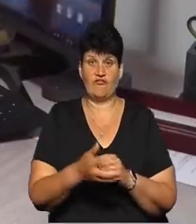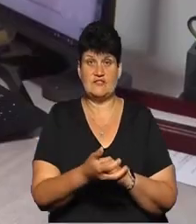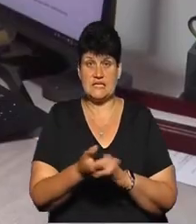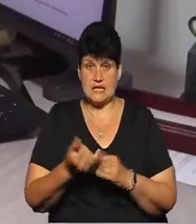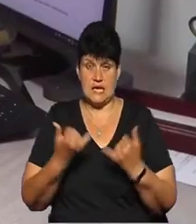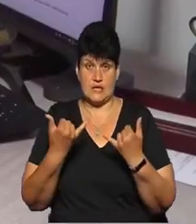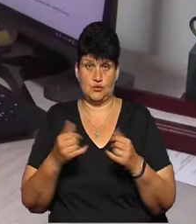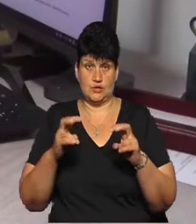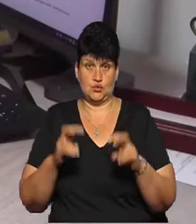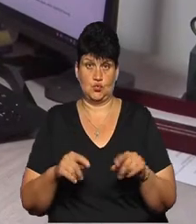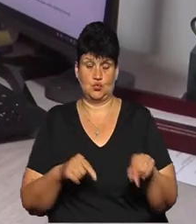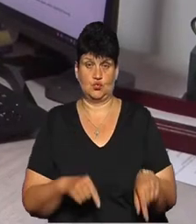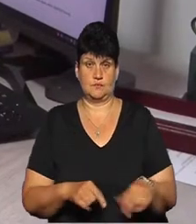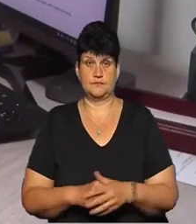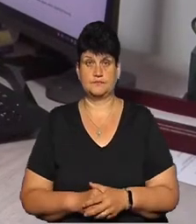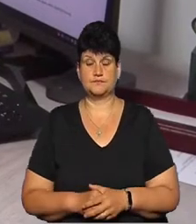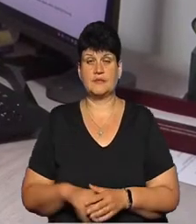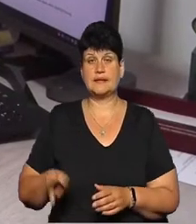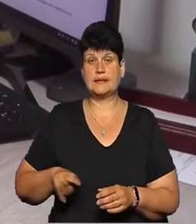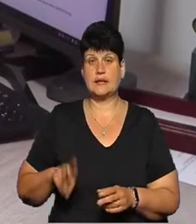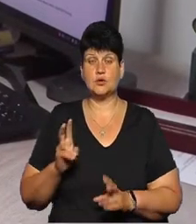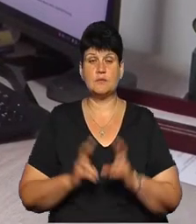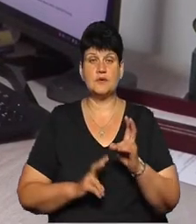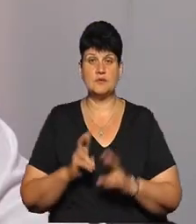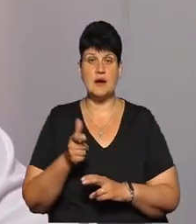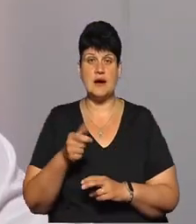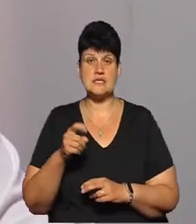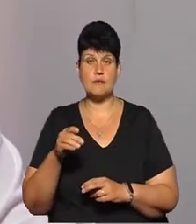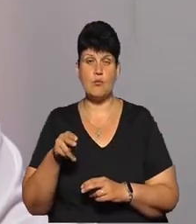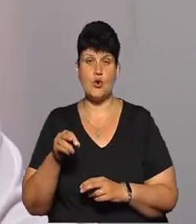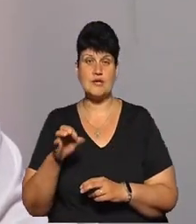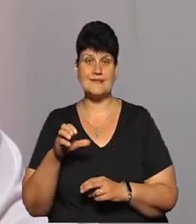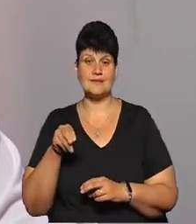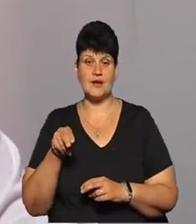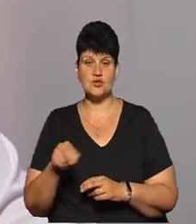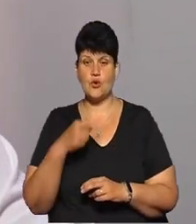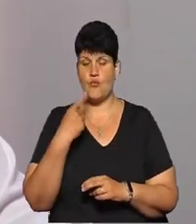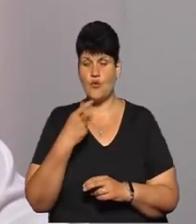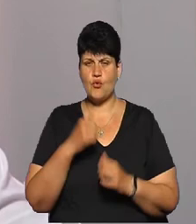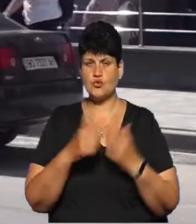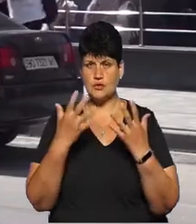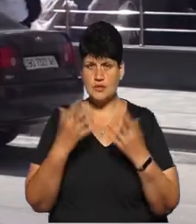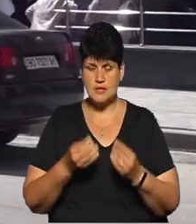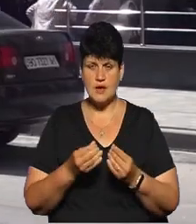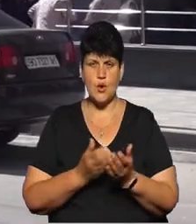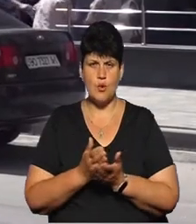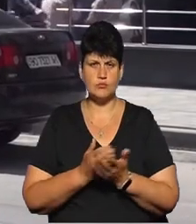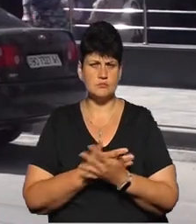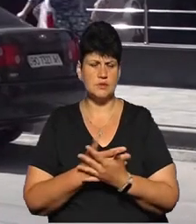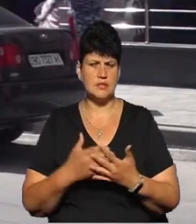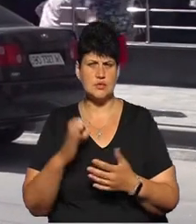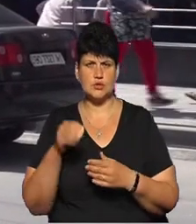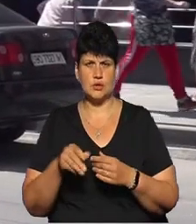стільки. Директорка підприємства «Газпостач» Галина Голоюха каже, щодня обслуговують кілька сотень людей. Черги з 4